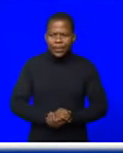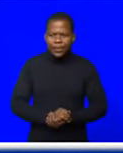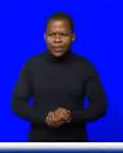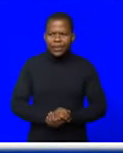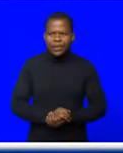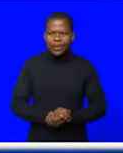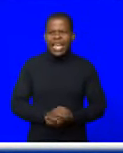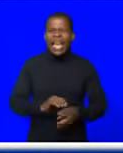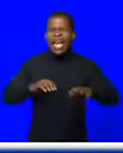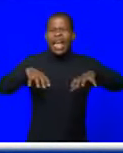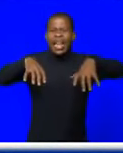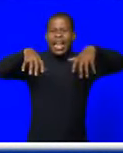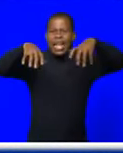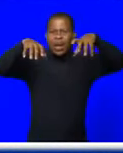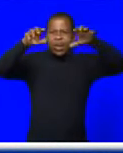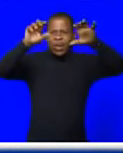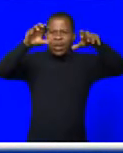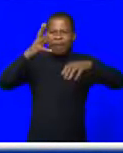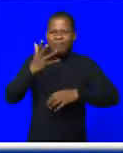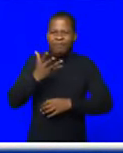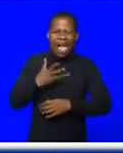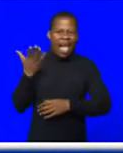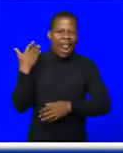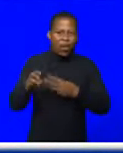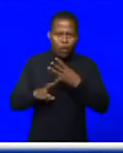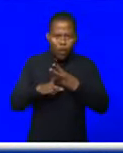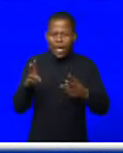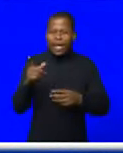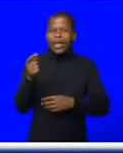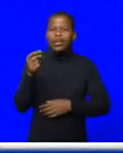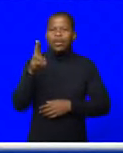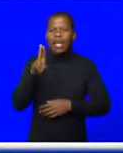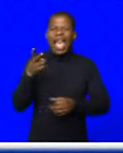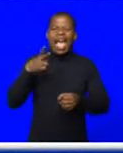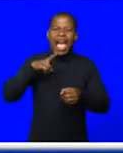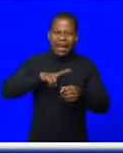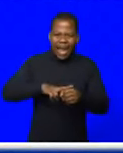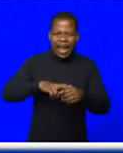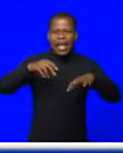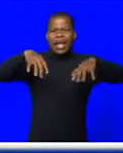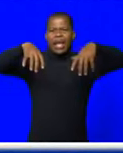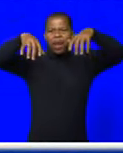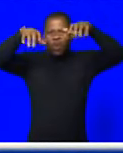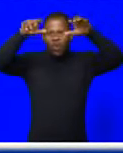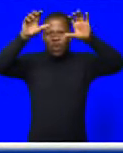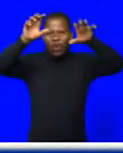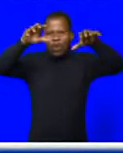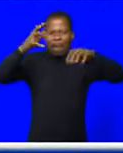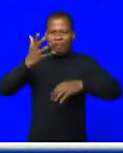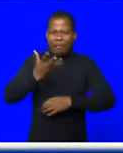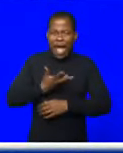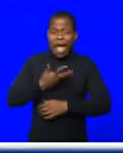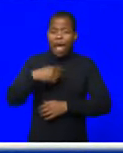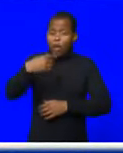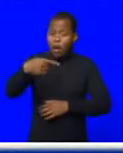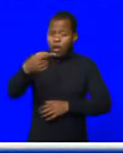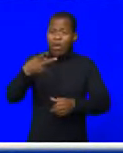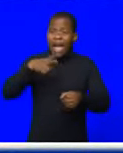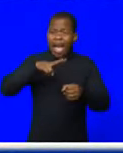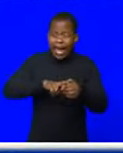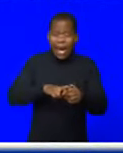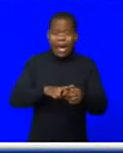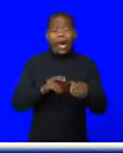171. Itimvula tana evikeni leliphelile ngalesibili kanti solo tiyachubeka lokwenta kuthi emaqembu